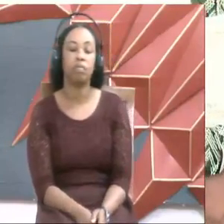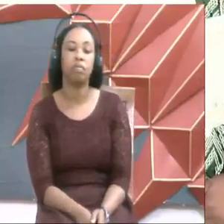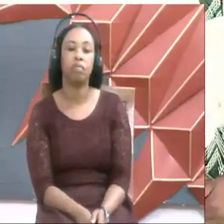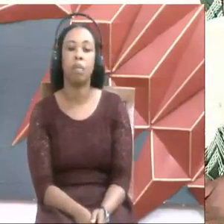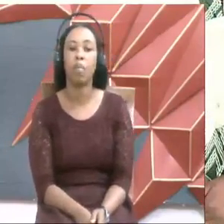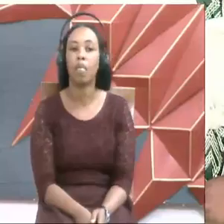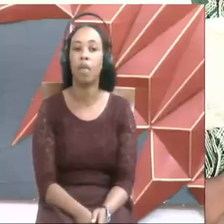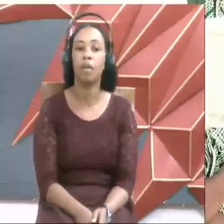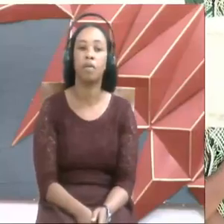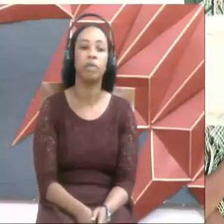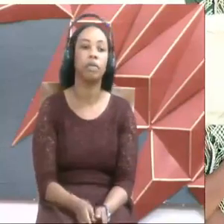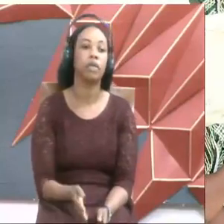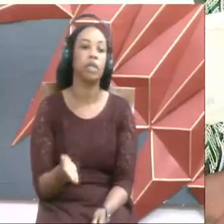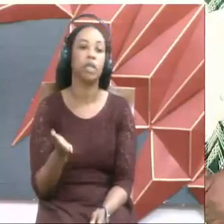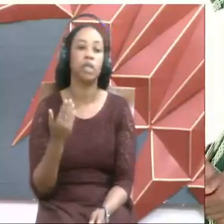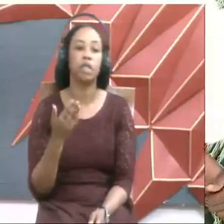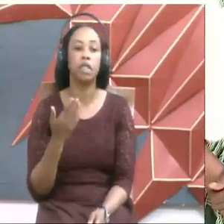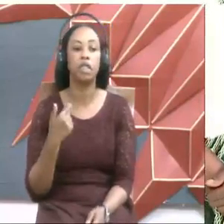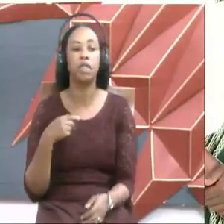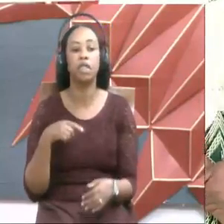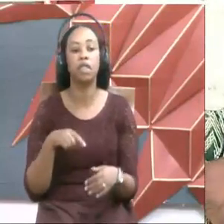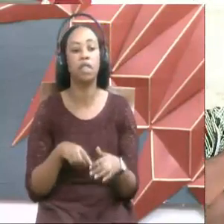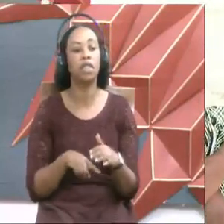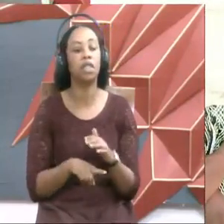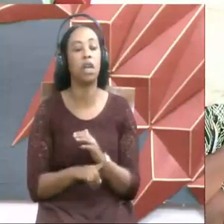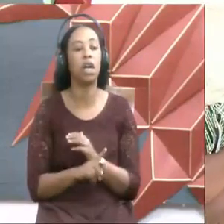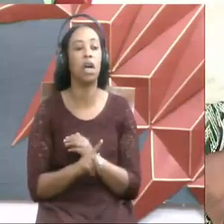Eh. Alléluia.